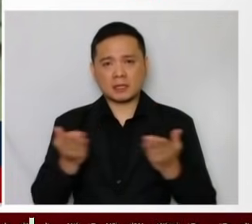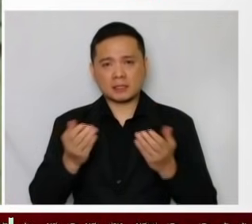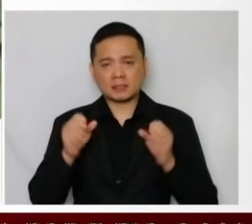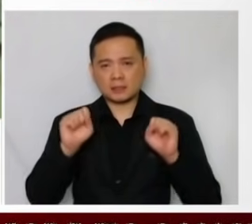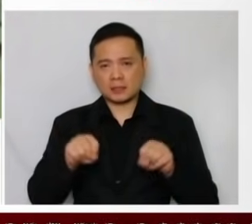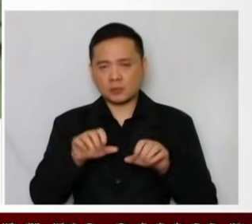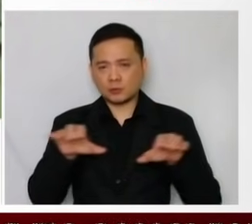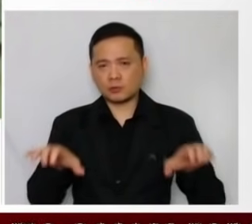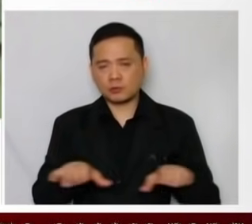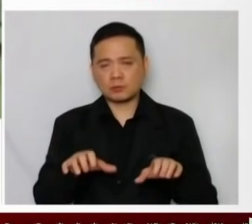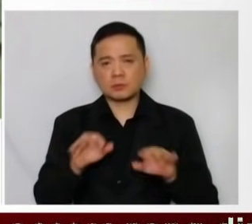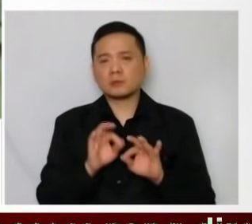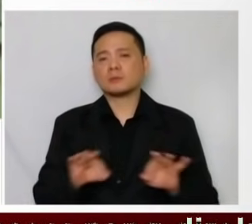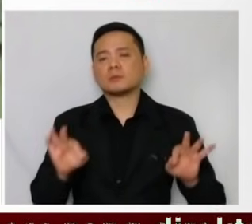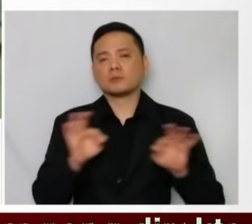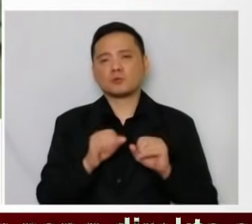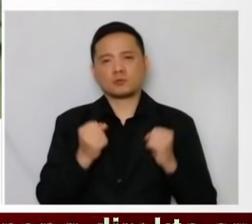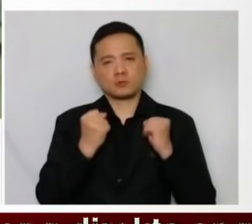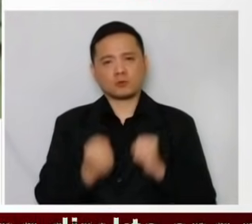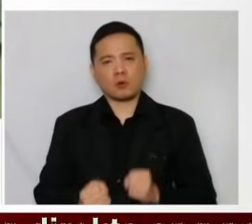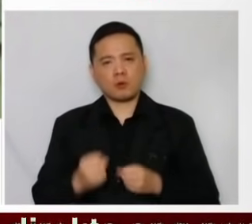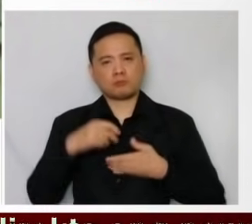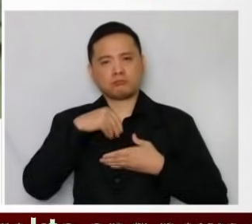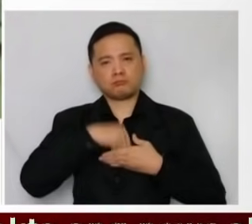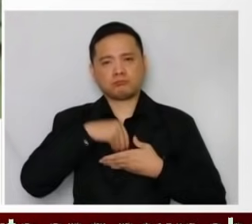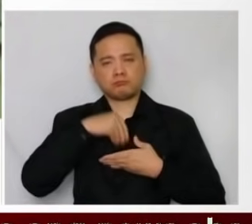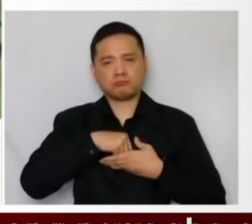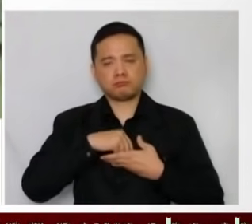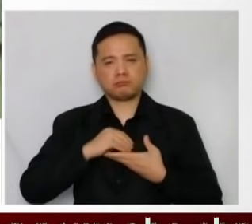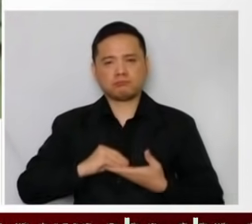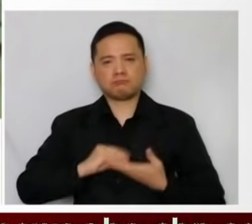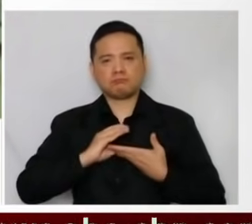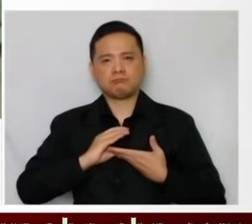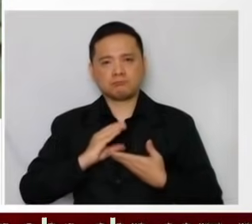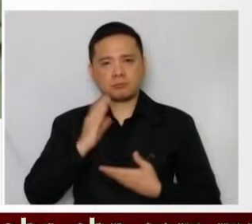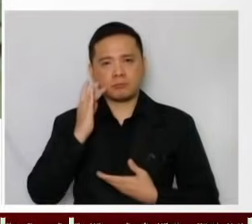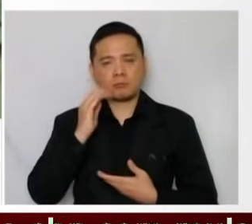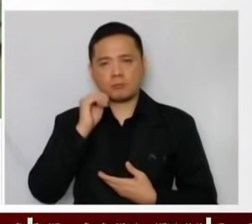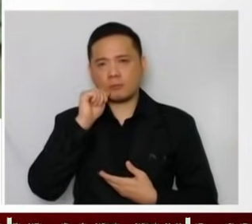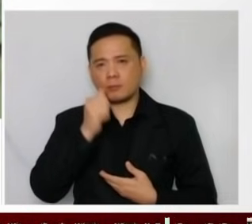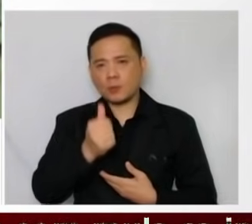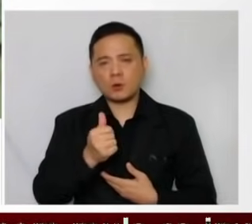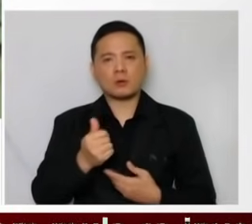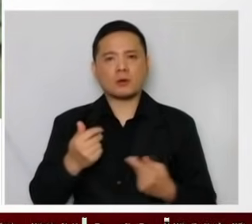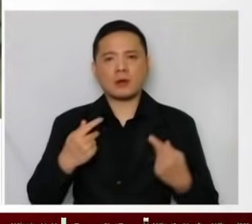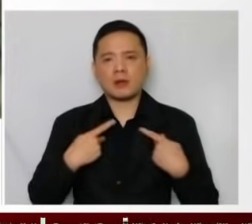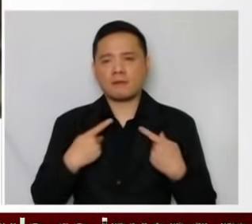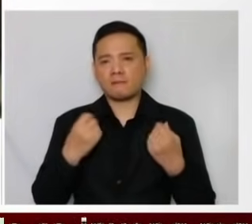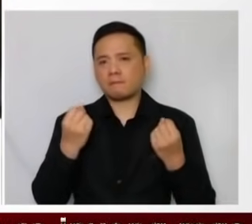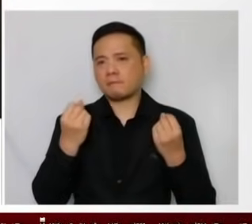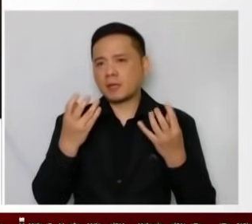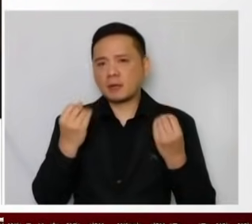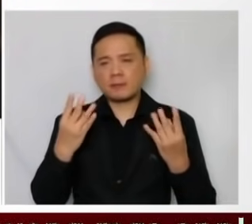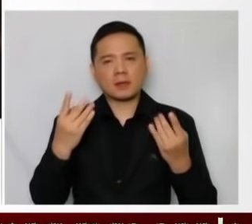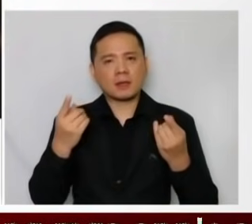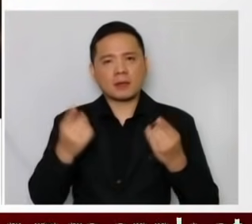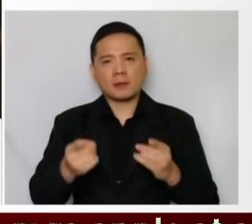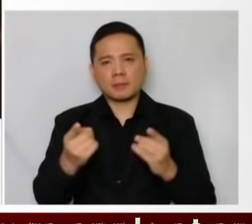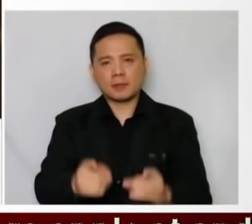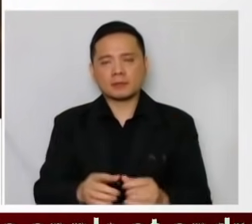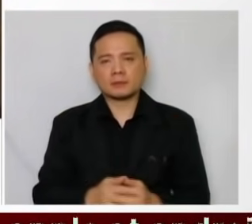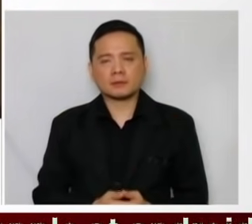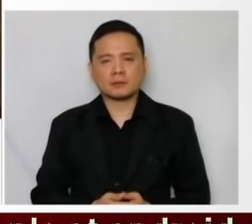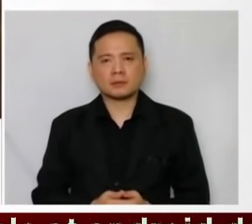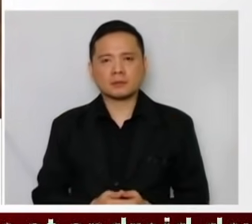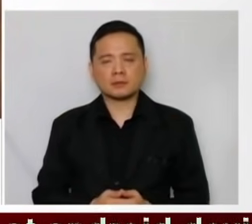mawala ng lakas ng loob. Dahil yung bukas ay marami pa pwedeng mangyari. Hindi na natin mababalik